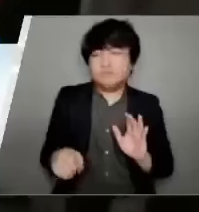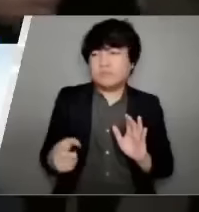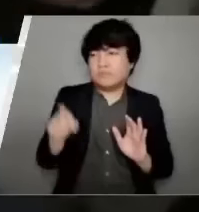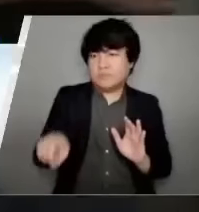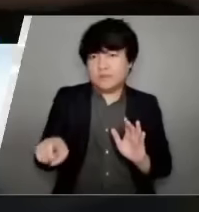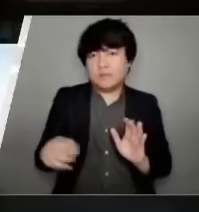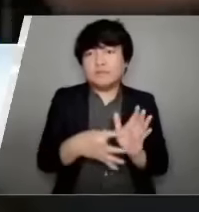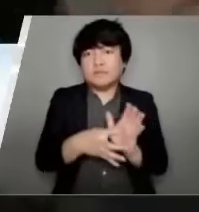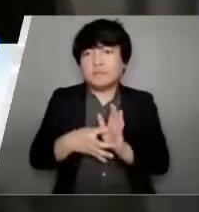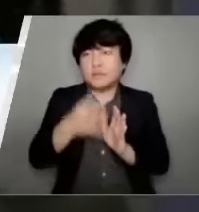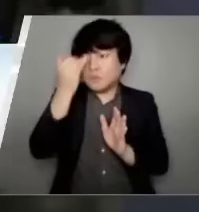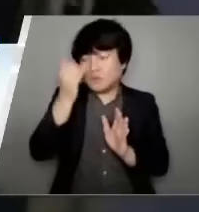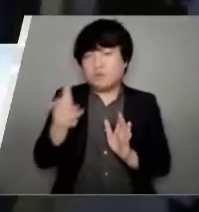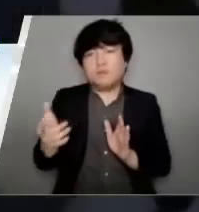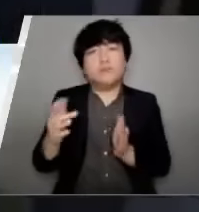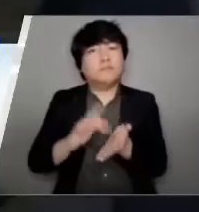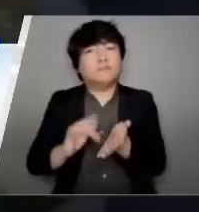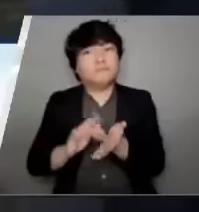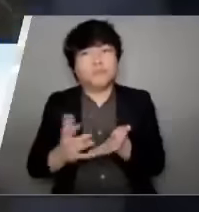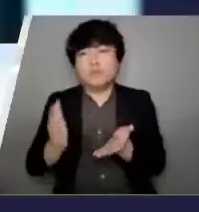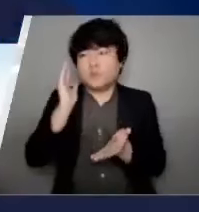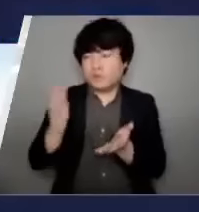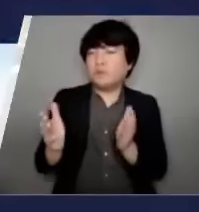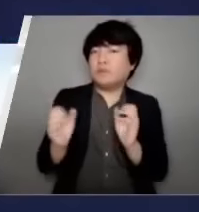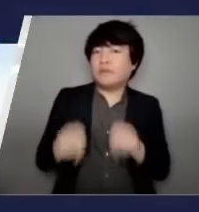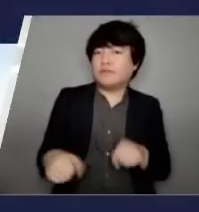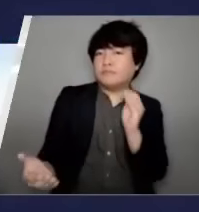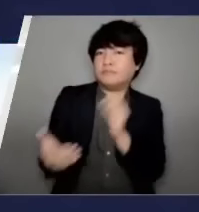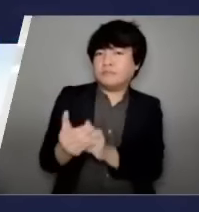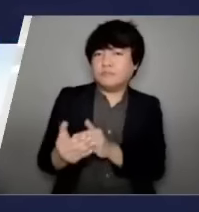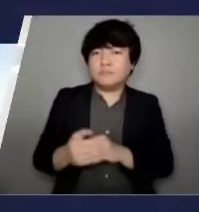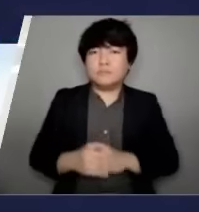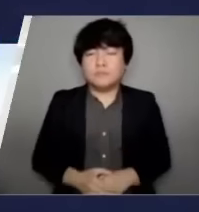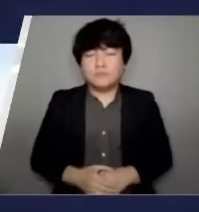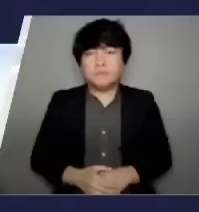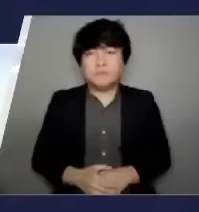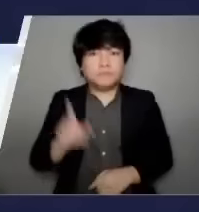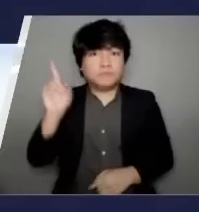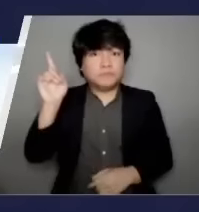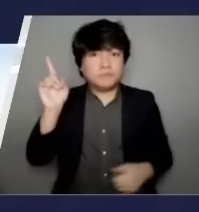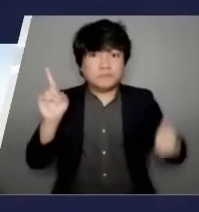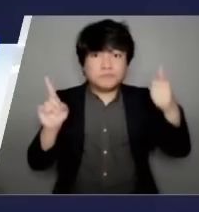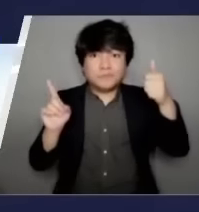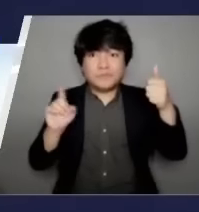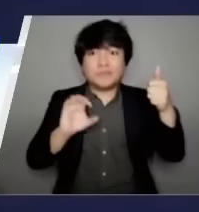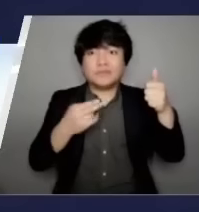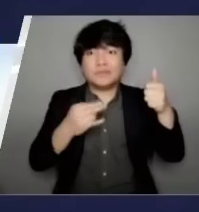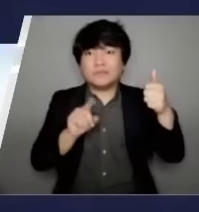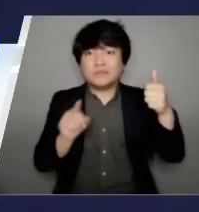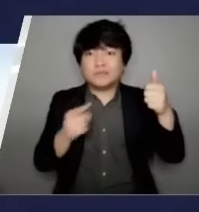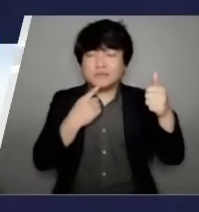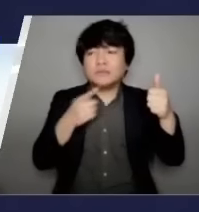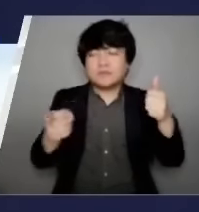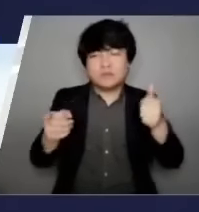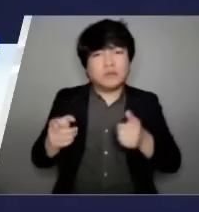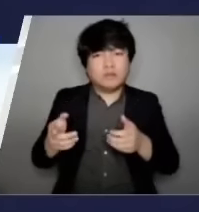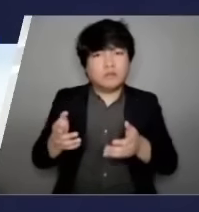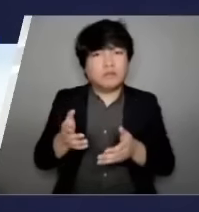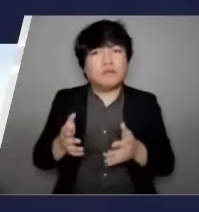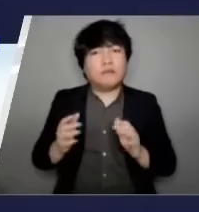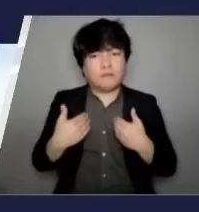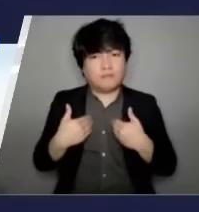maaaring gamitin laban sa kanya ang mga sasabihin niya roon. Karapatan nila mag-file ng petition for certiorari pero sa mga naunang desisyon na ng